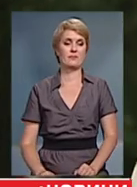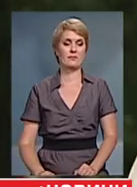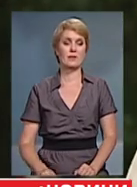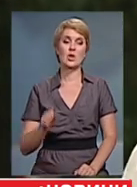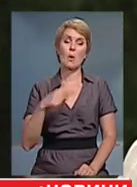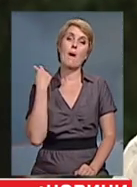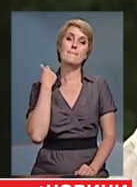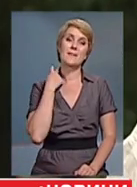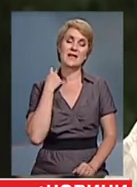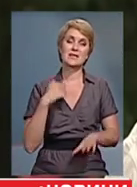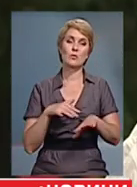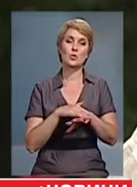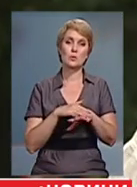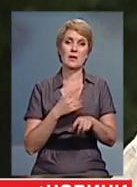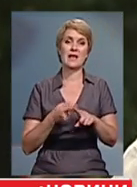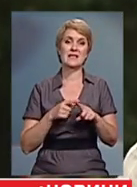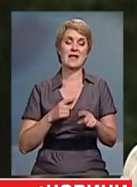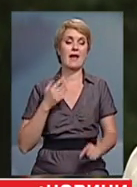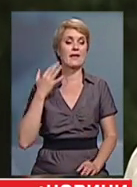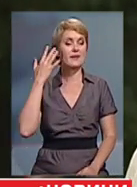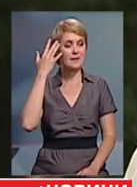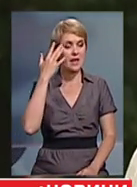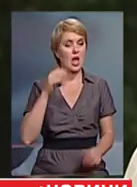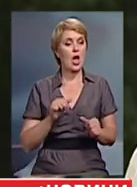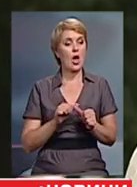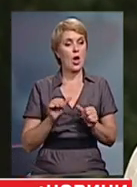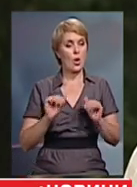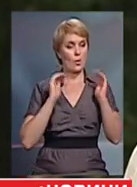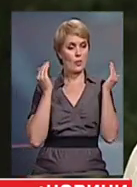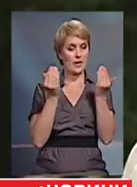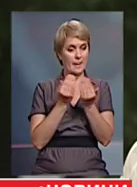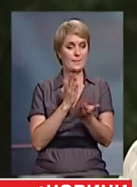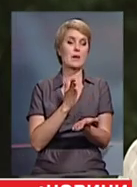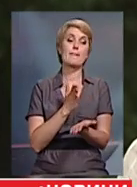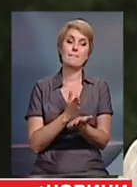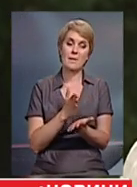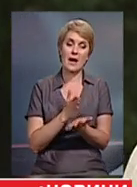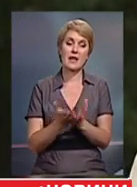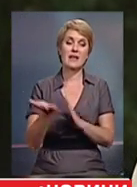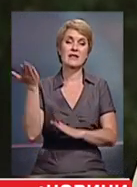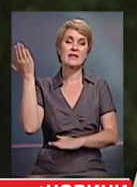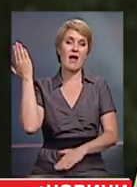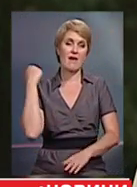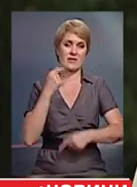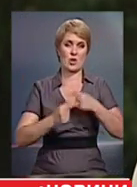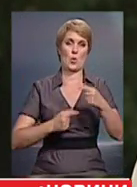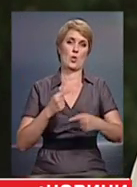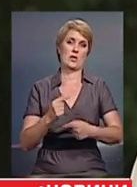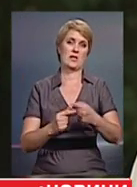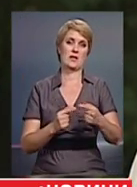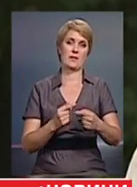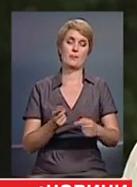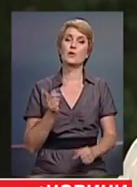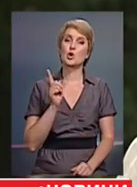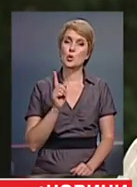в британському суспільстві ця ідея окремішності, вона має давні корені. Саме тому,